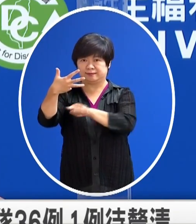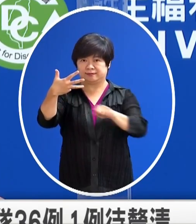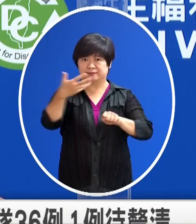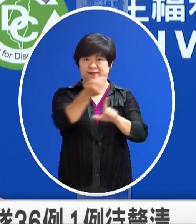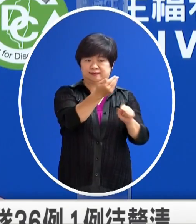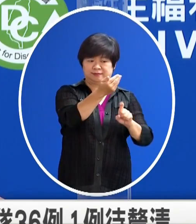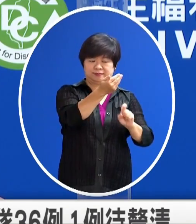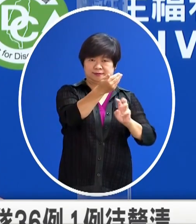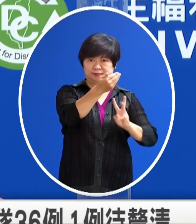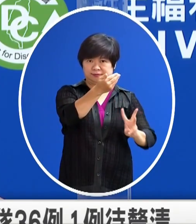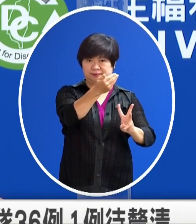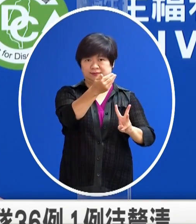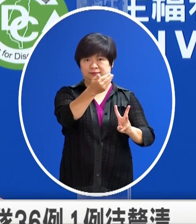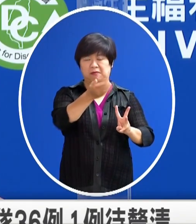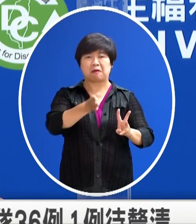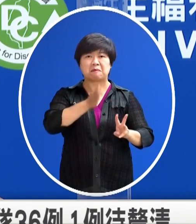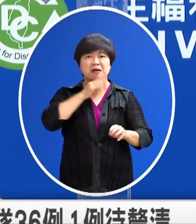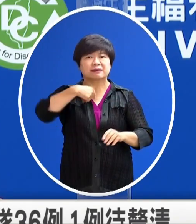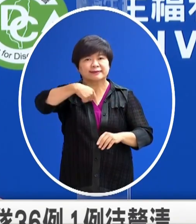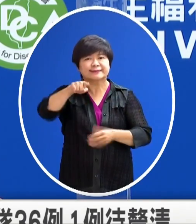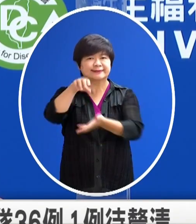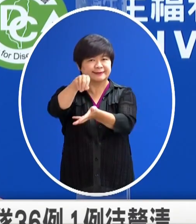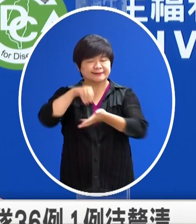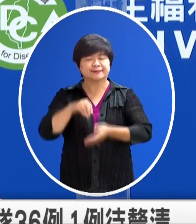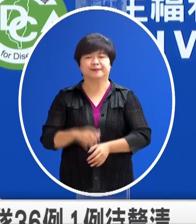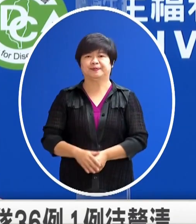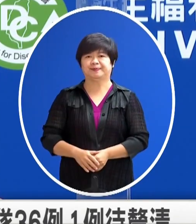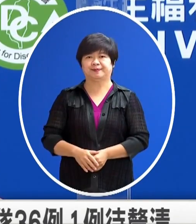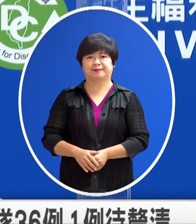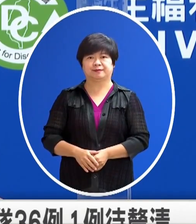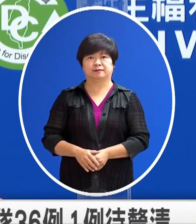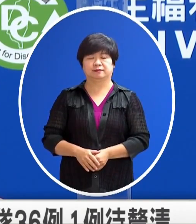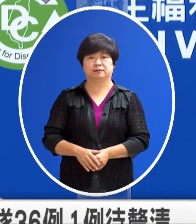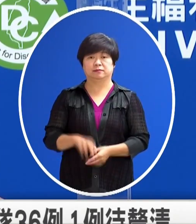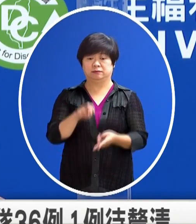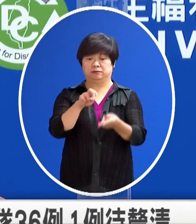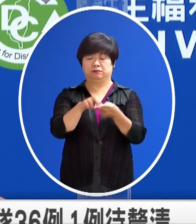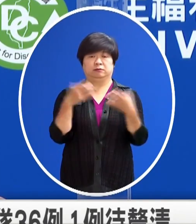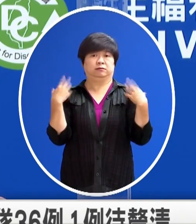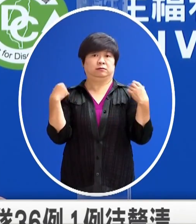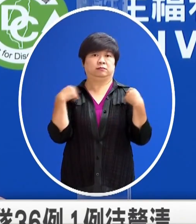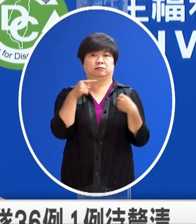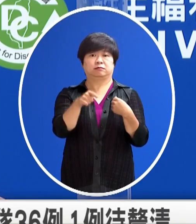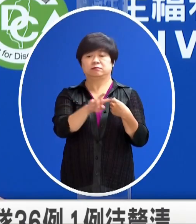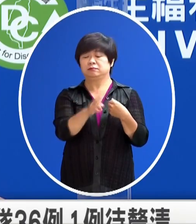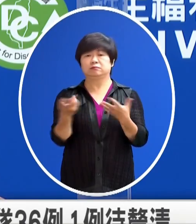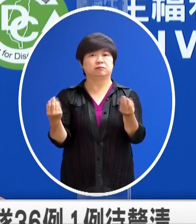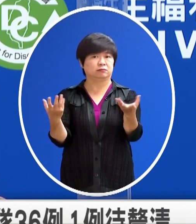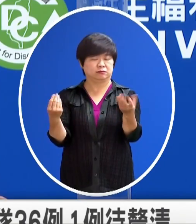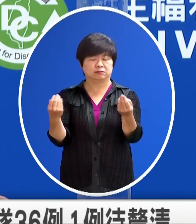8月31号到9月13号到指定的地点补领口罩。那当然地点本来没有改的也没有选